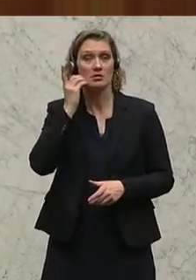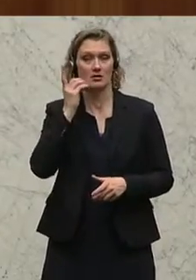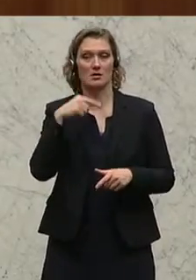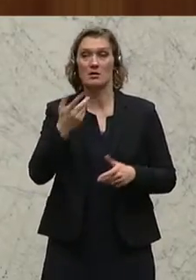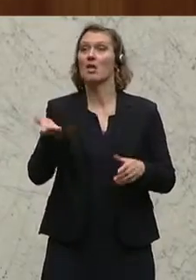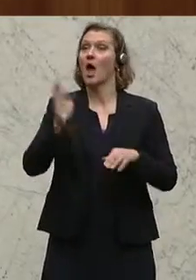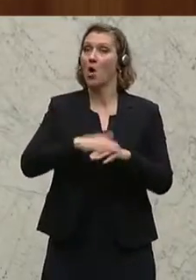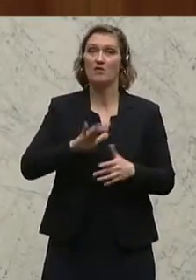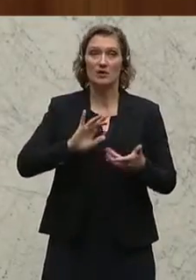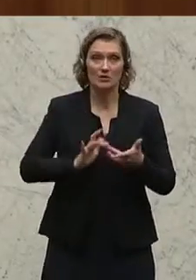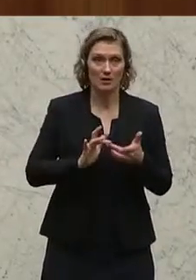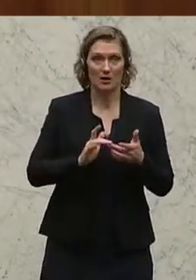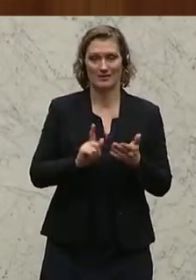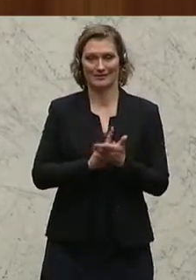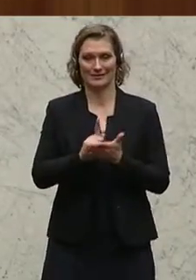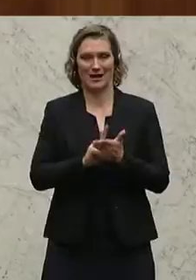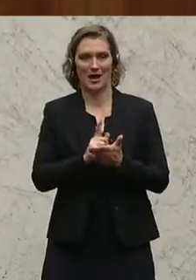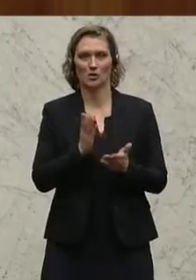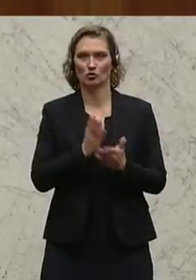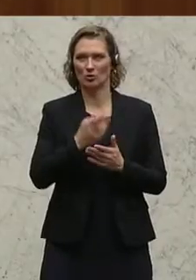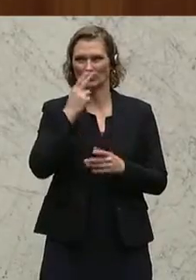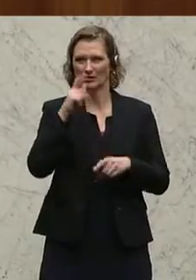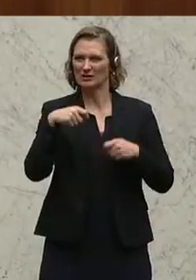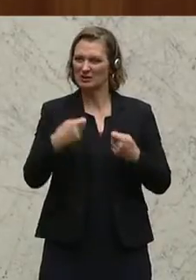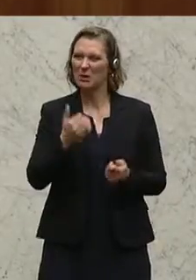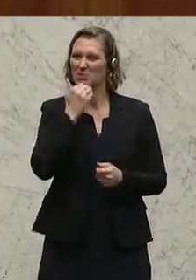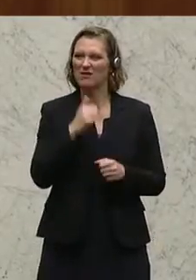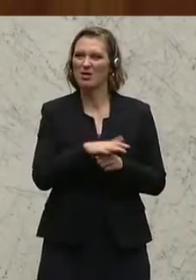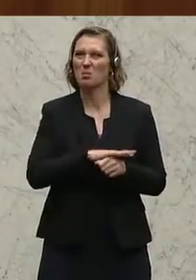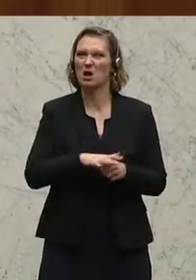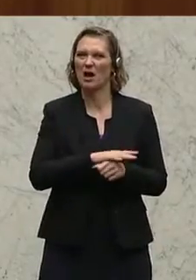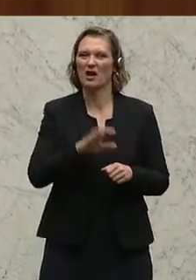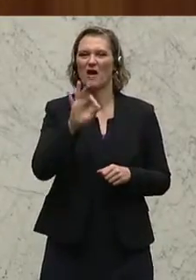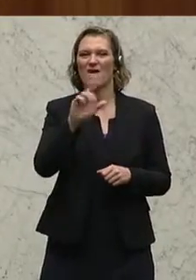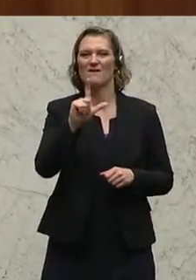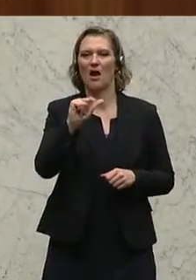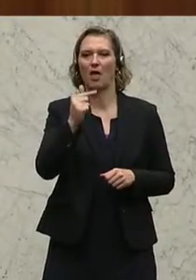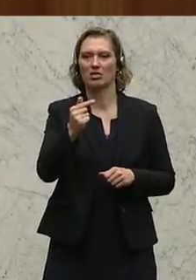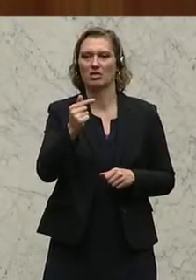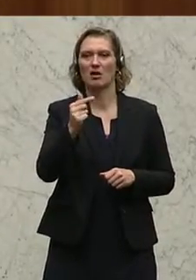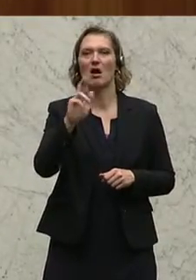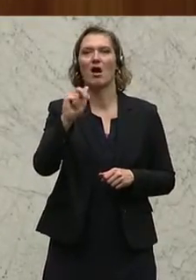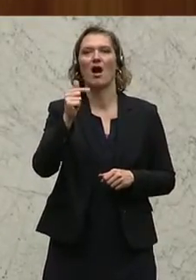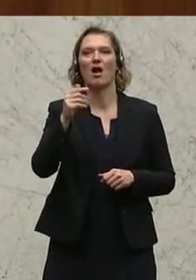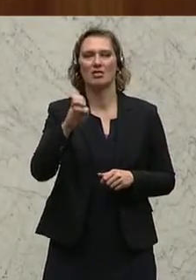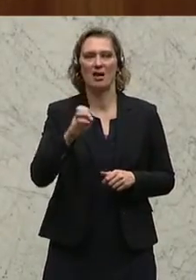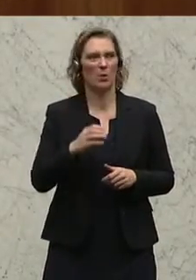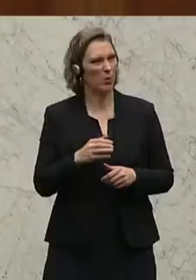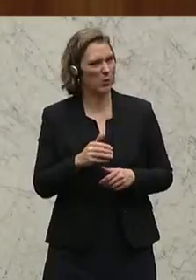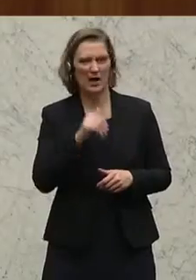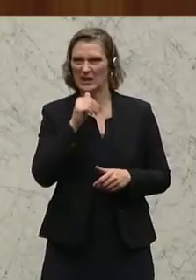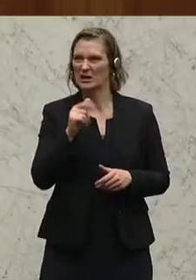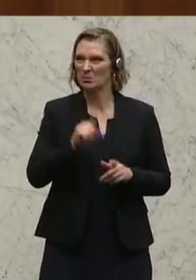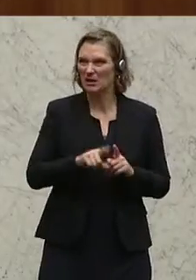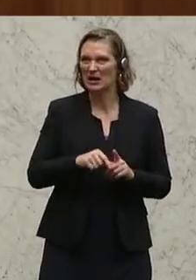dem Internet. Zu dieser Zeit eine Flatrate im privaten Bereich, eigentlich eine nicht sehr einfach zu